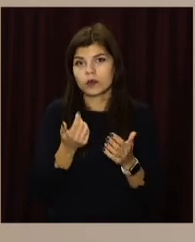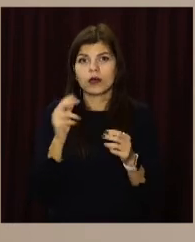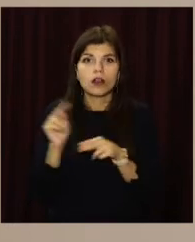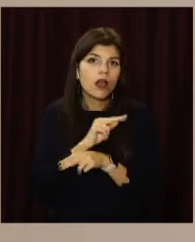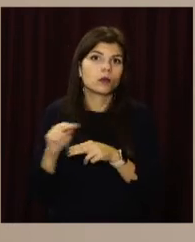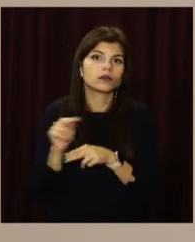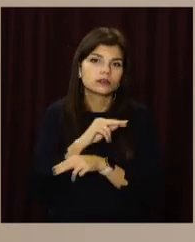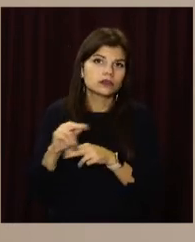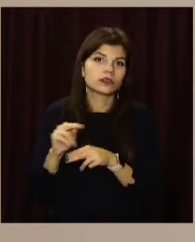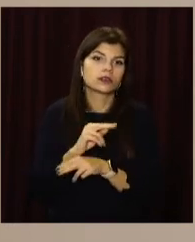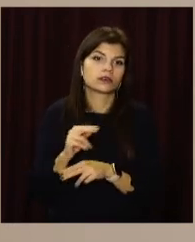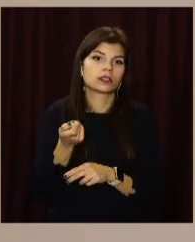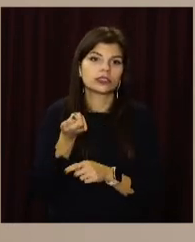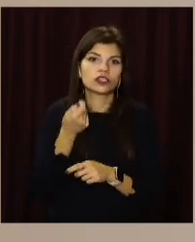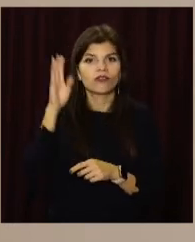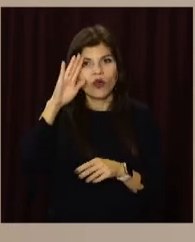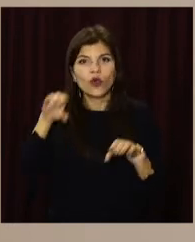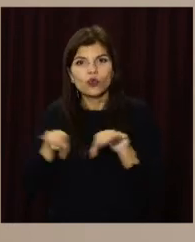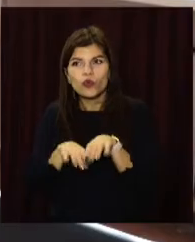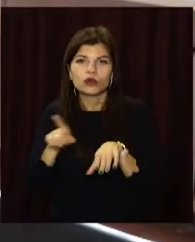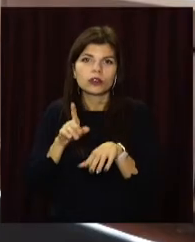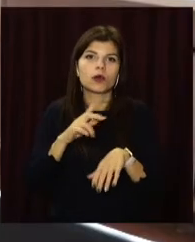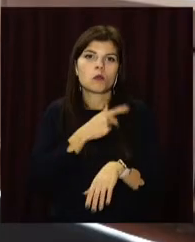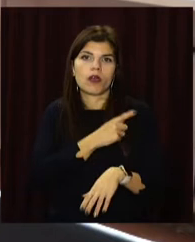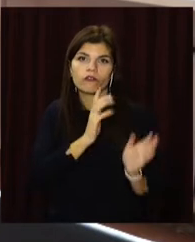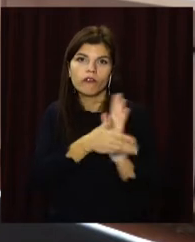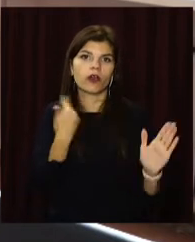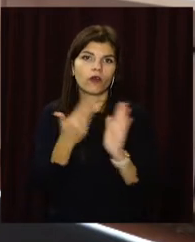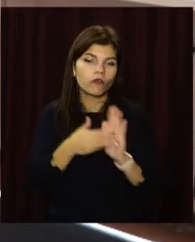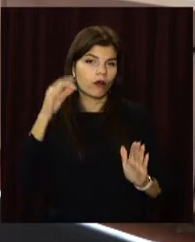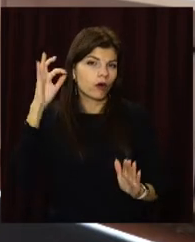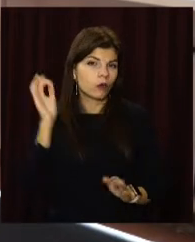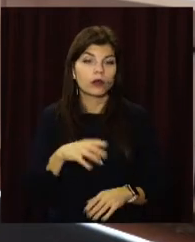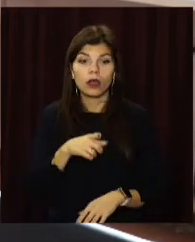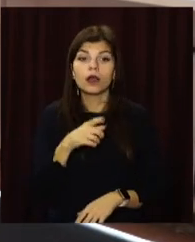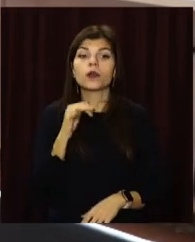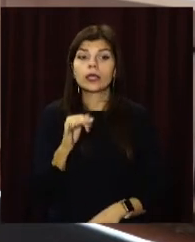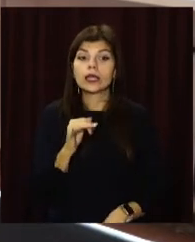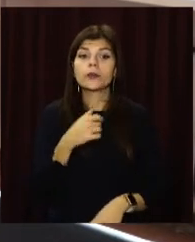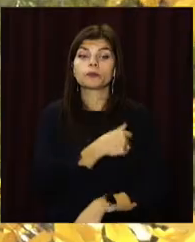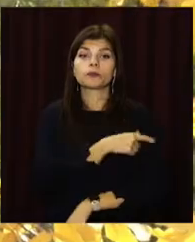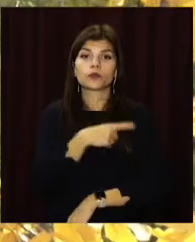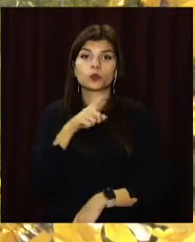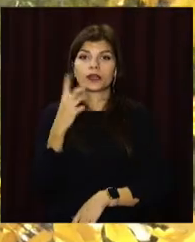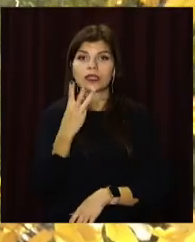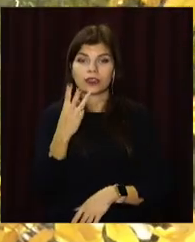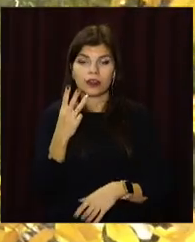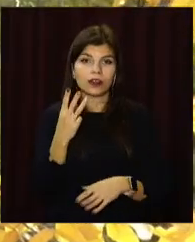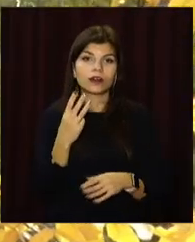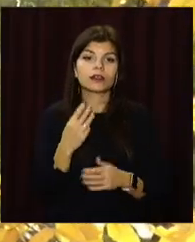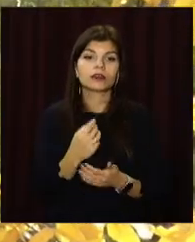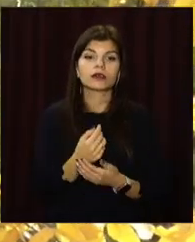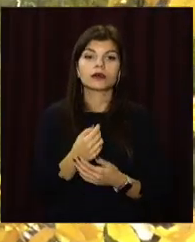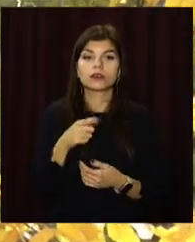ремонт латочний водопроводним трубам. Наразі амбулаторія номер 3, що на базі 4-го центру первинної